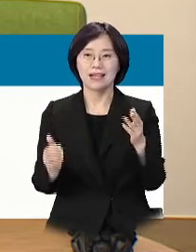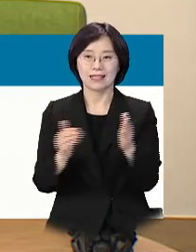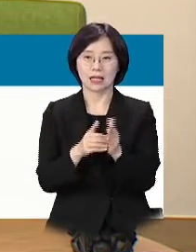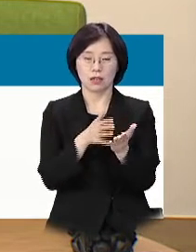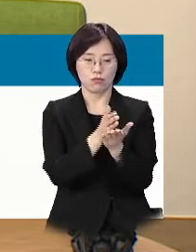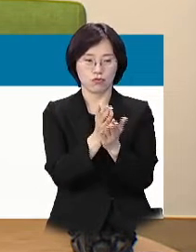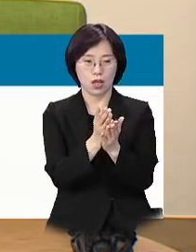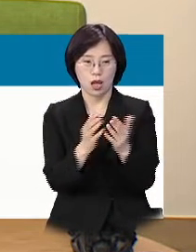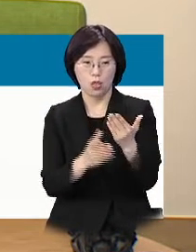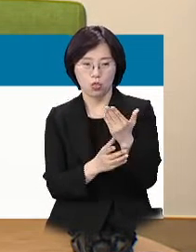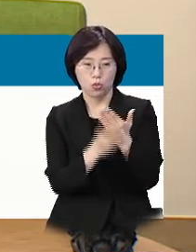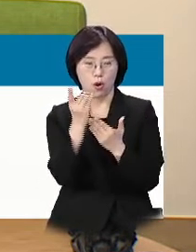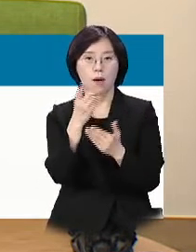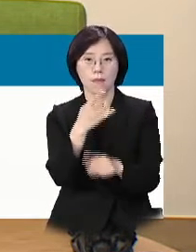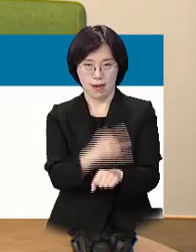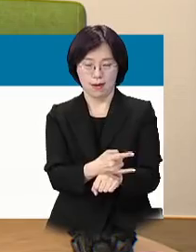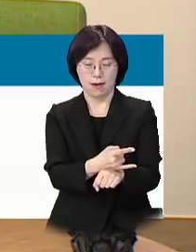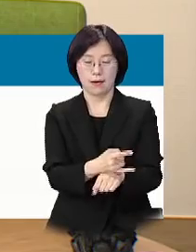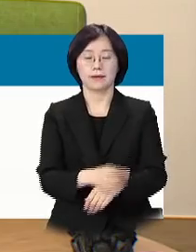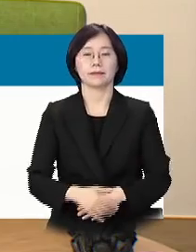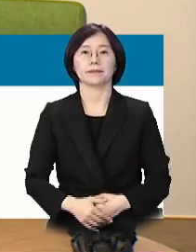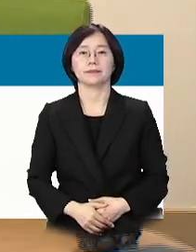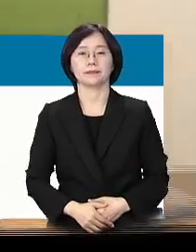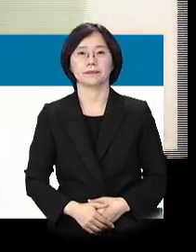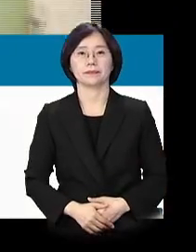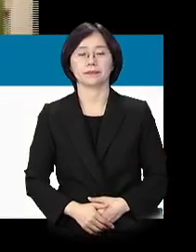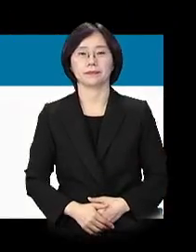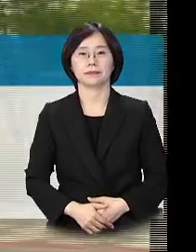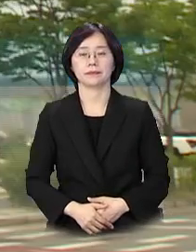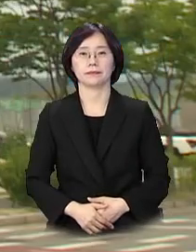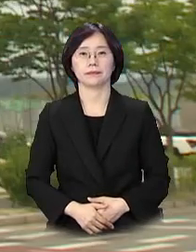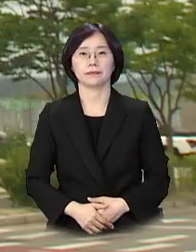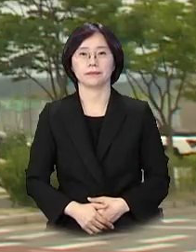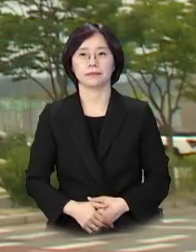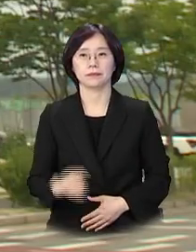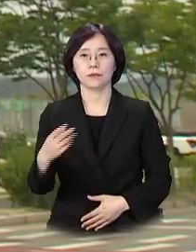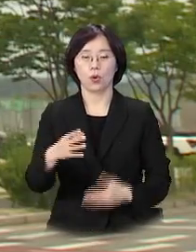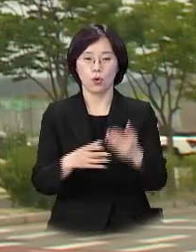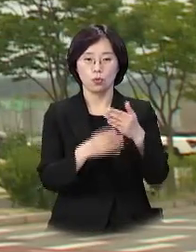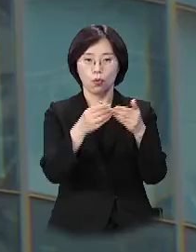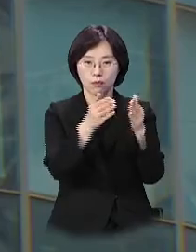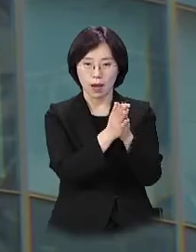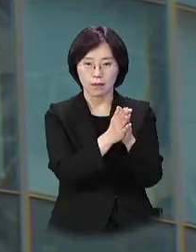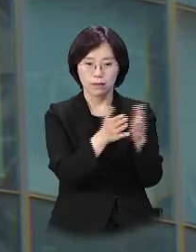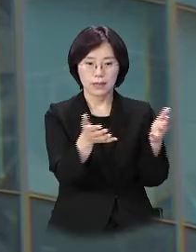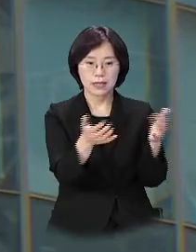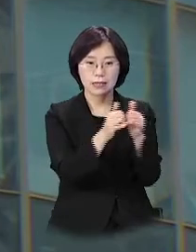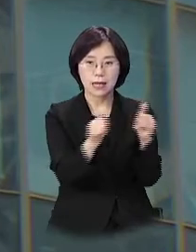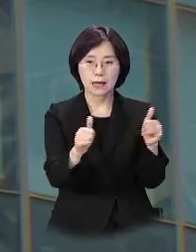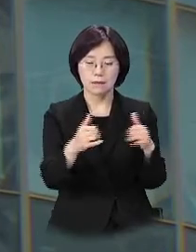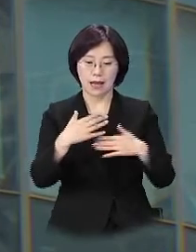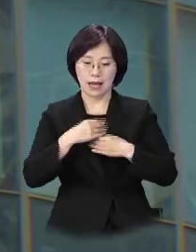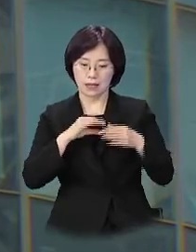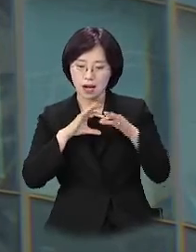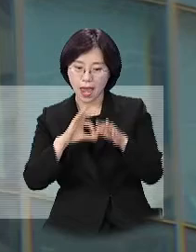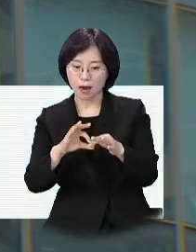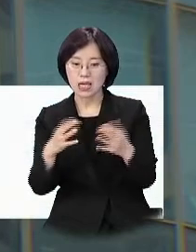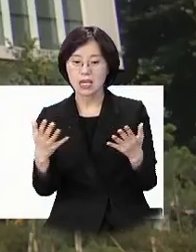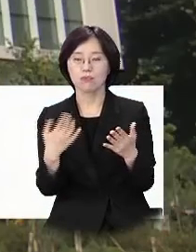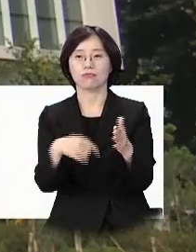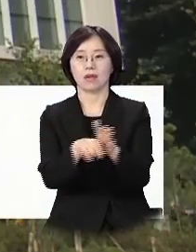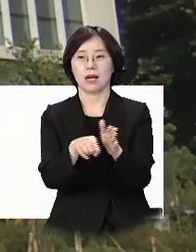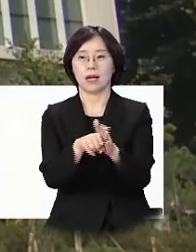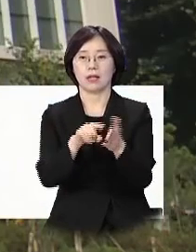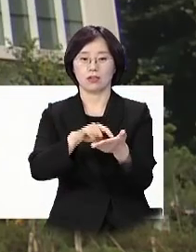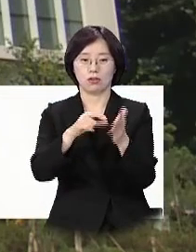함께 그 각 분야를 로 통합을 추진하고자 합니다 또 통 팩 된 기관의 인력은 안정적인 고용 승계를 원칙으로